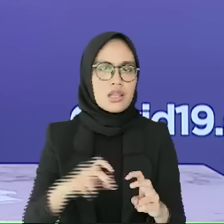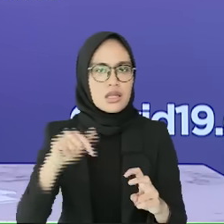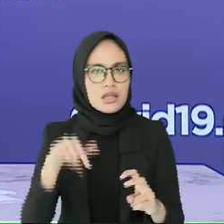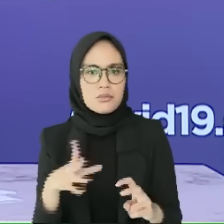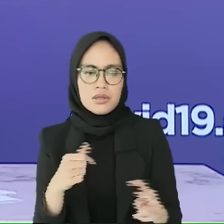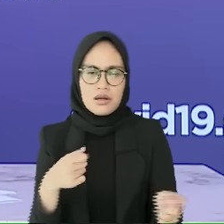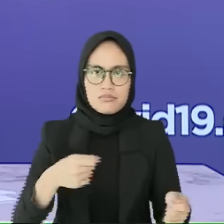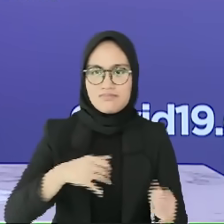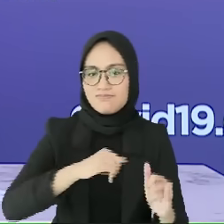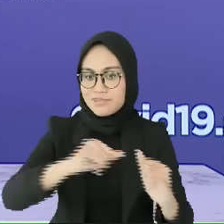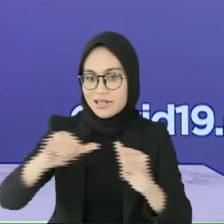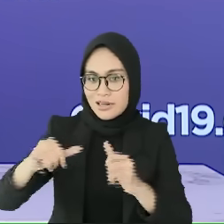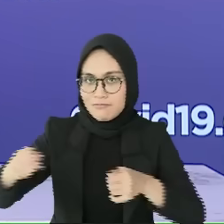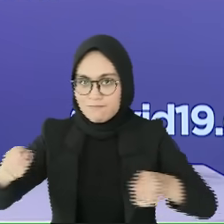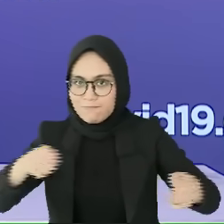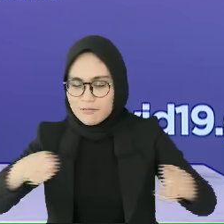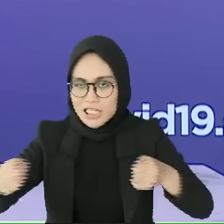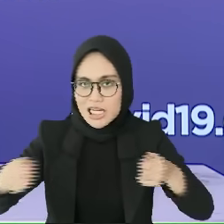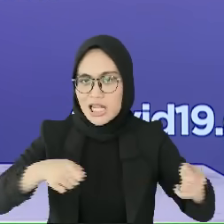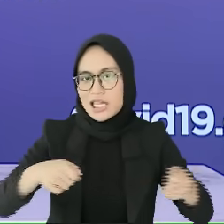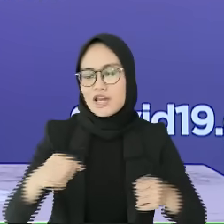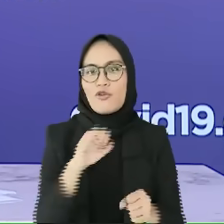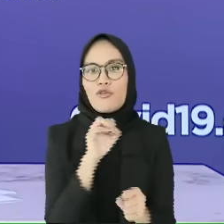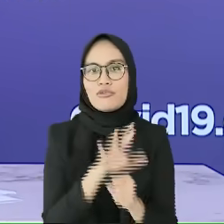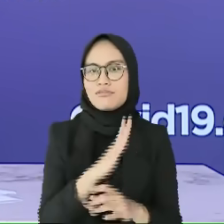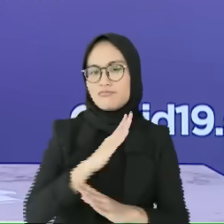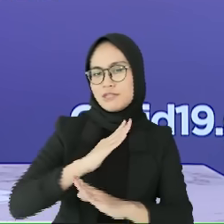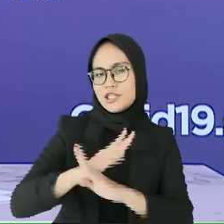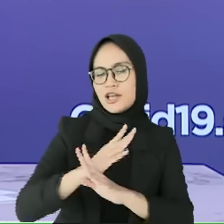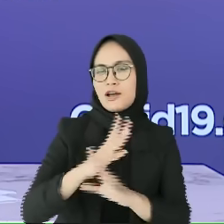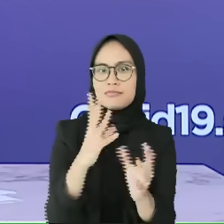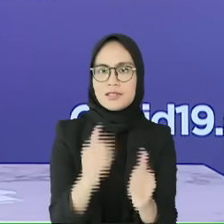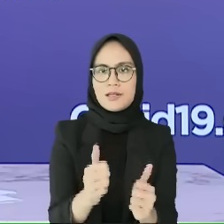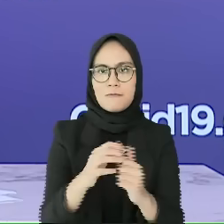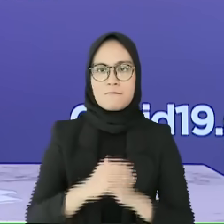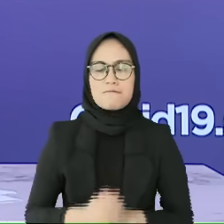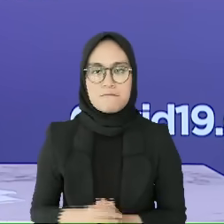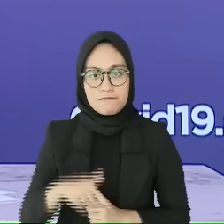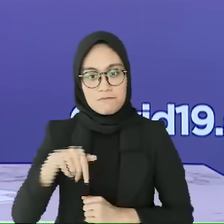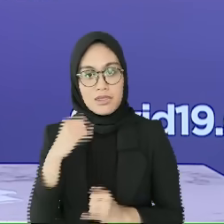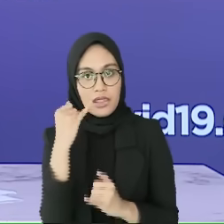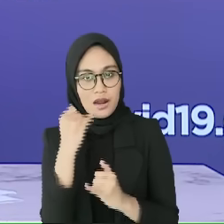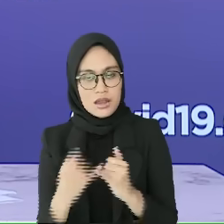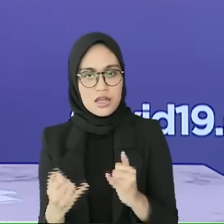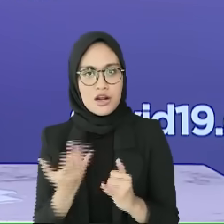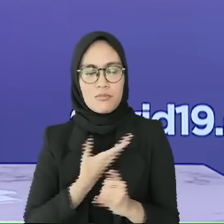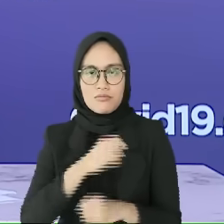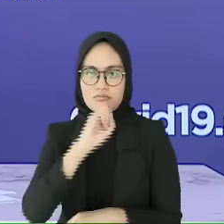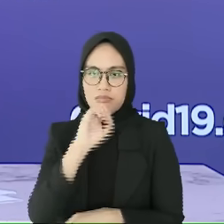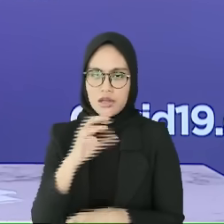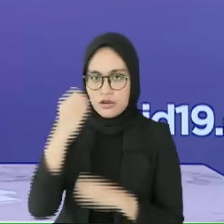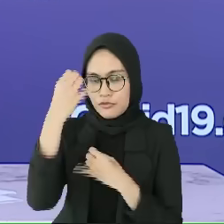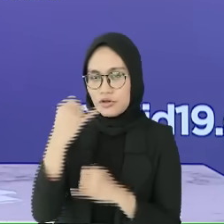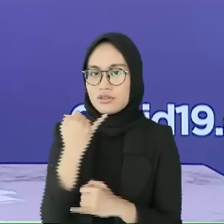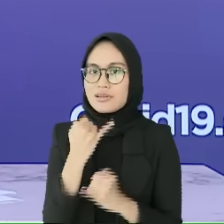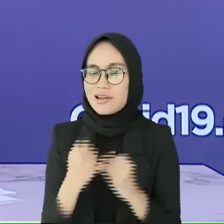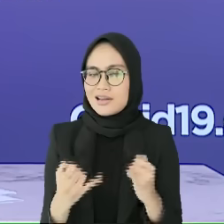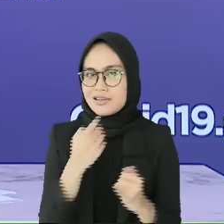pengendalian pemerintah yang ada. Sebagai penutup, saya ingin menyampaikan informasi terkini terkait